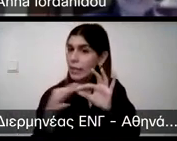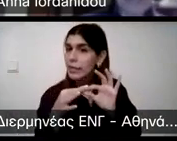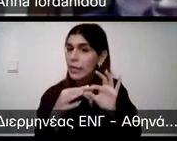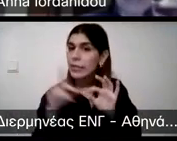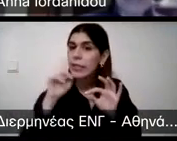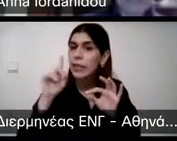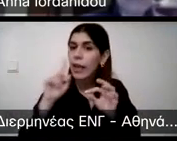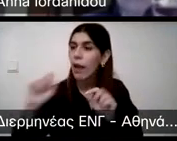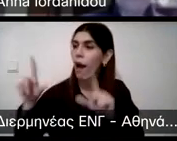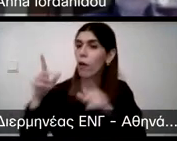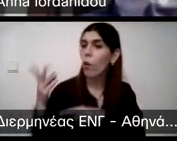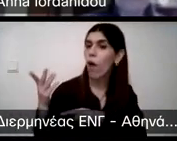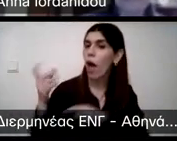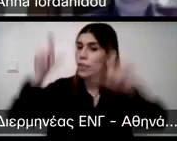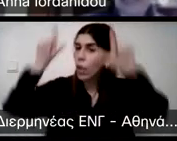υπάρχουν, αλλά